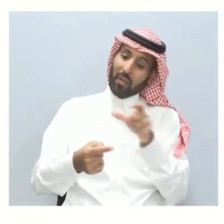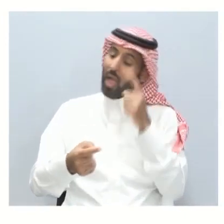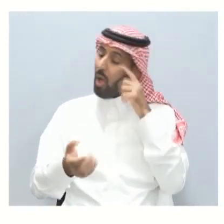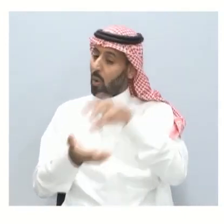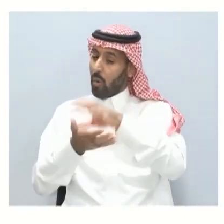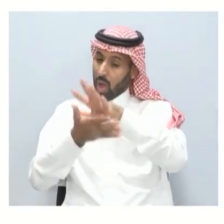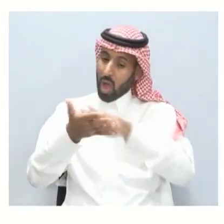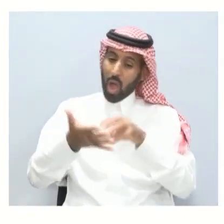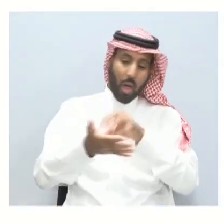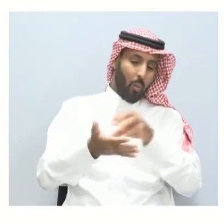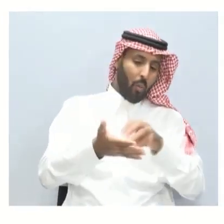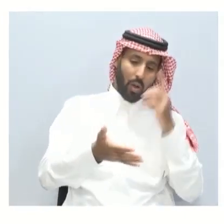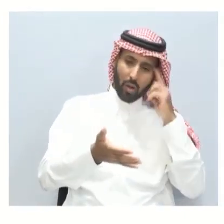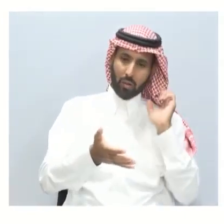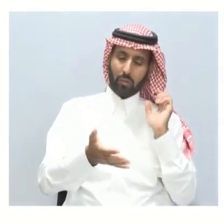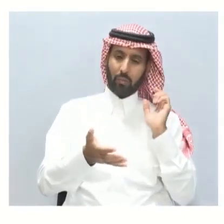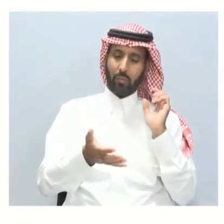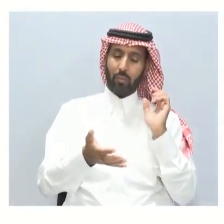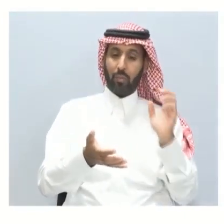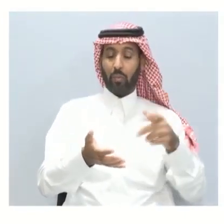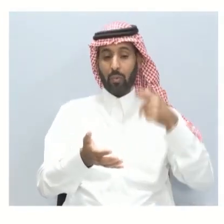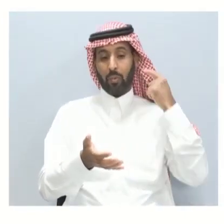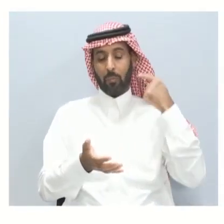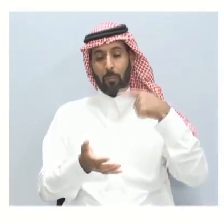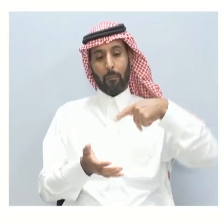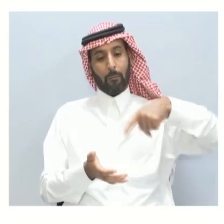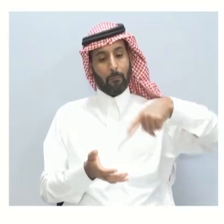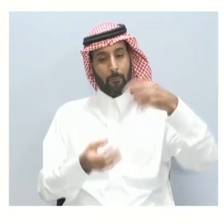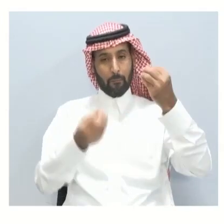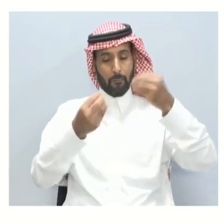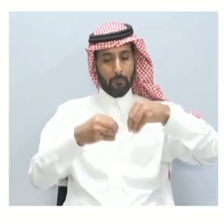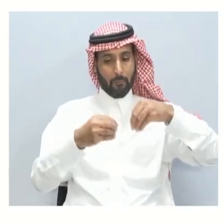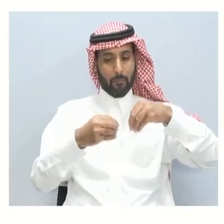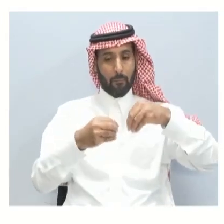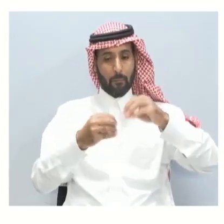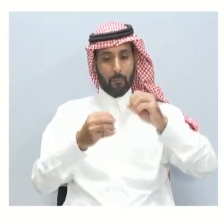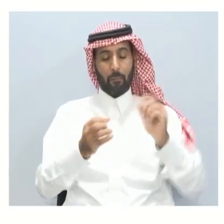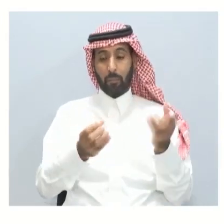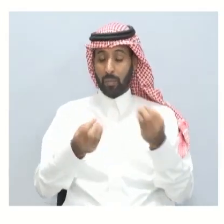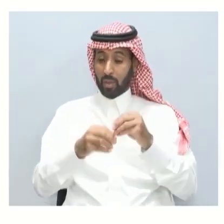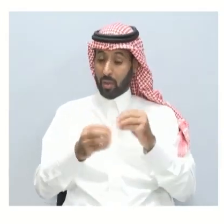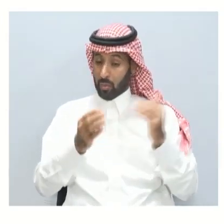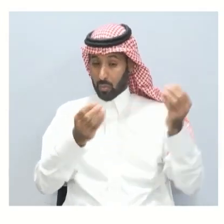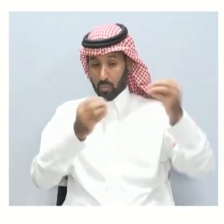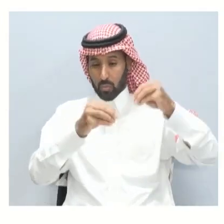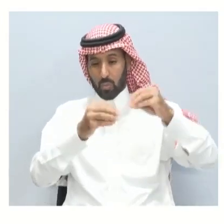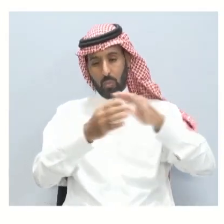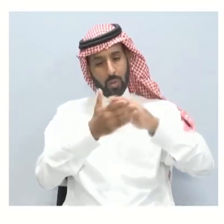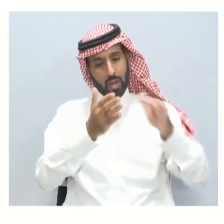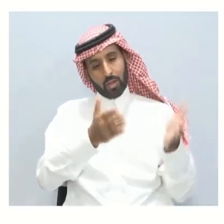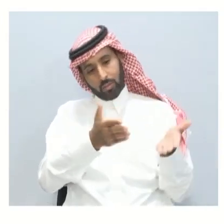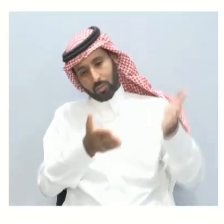موقعه في الجدول الدوري عناصر الفئه يتم ملئ المستوى به بعد امتلاء المستوى اس وهذه حسب تطبيق